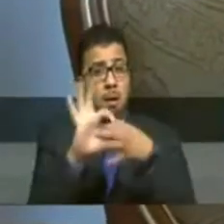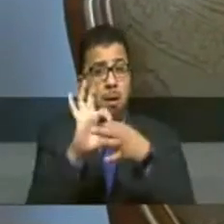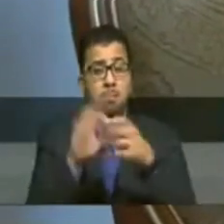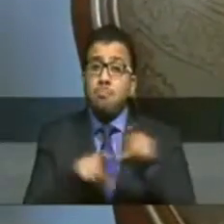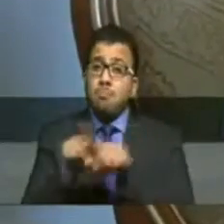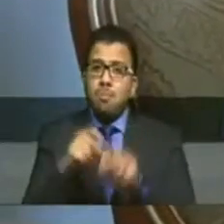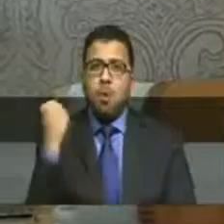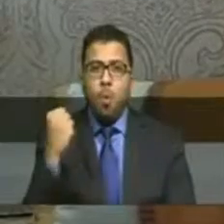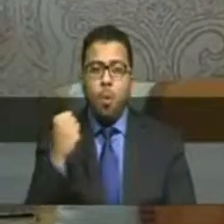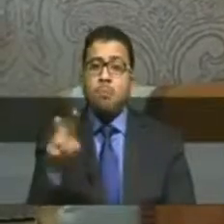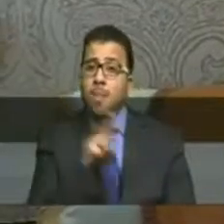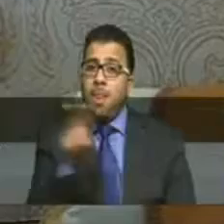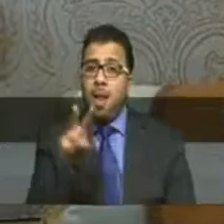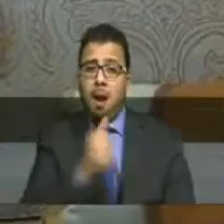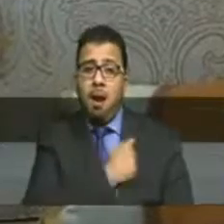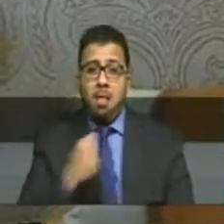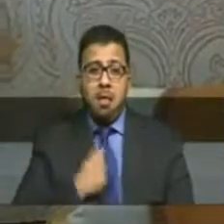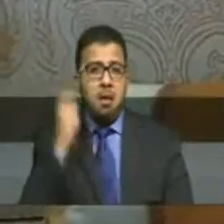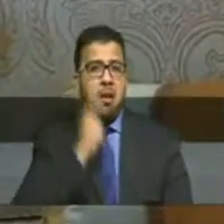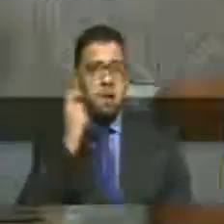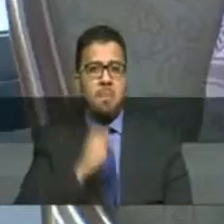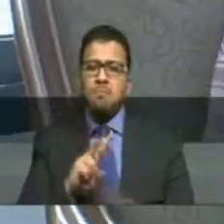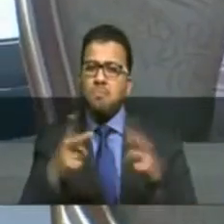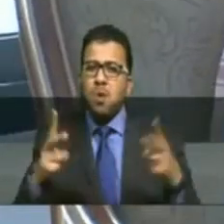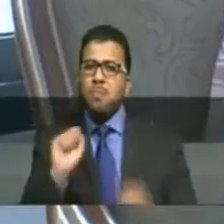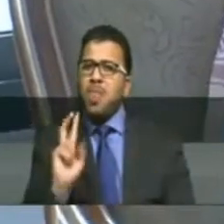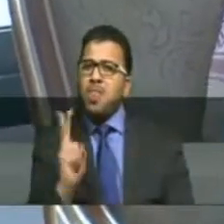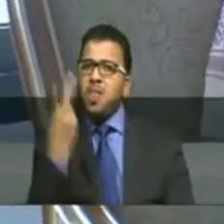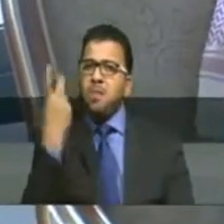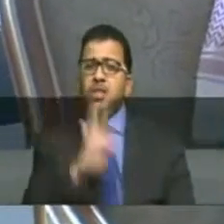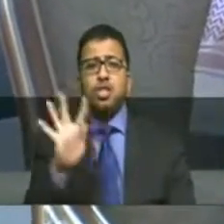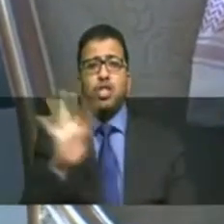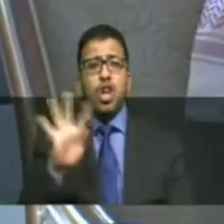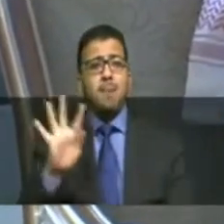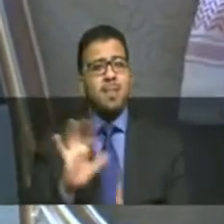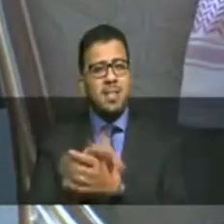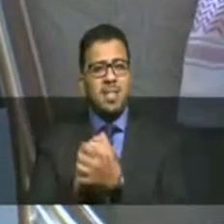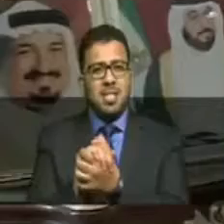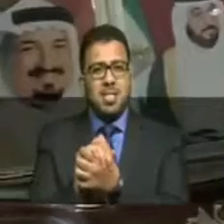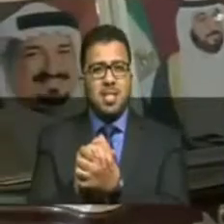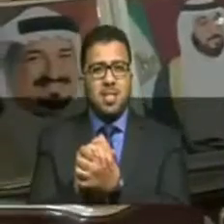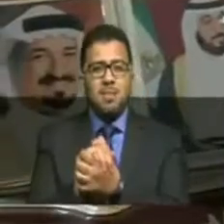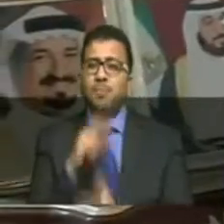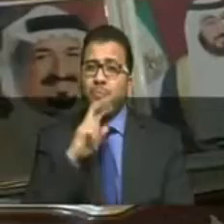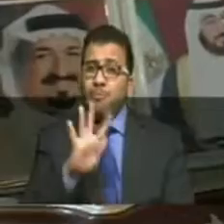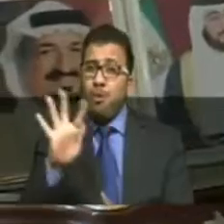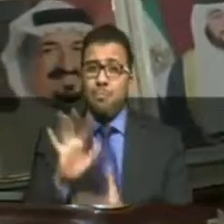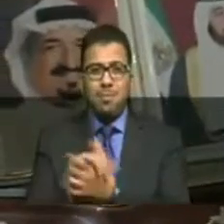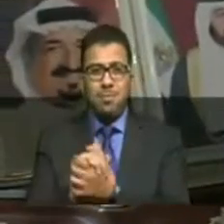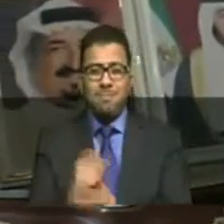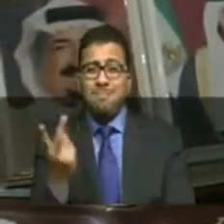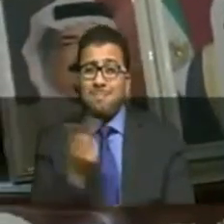تلك العلاقة بين الجانبين في العديد من المجالات وتطويرها لما فيه مصلحة لمصلحة الشعبين